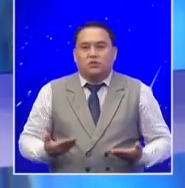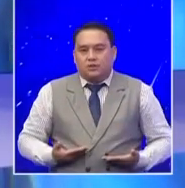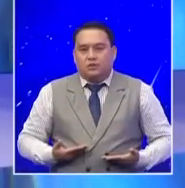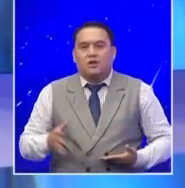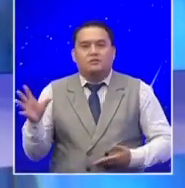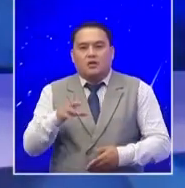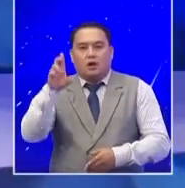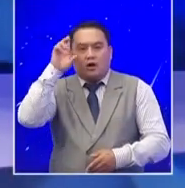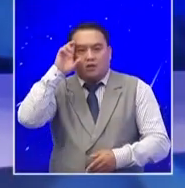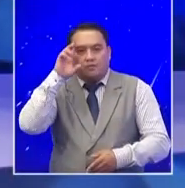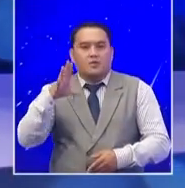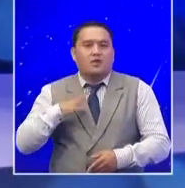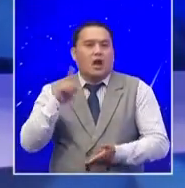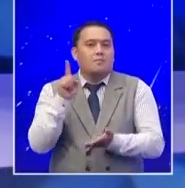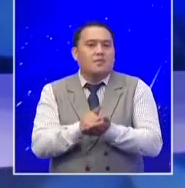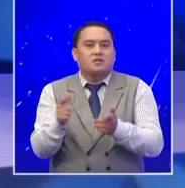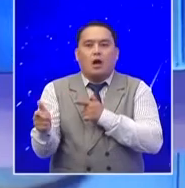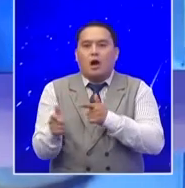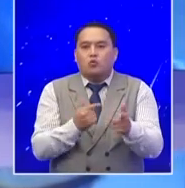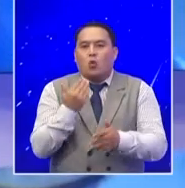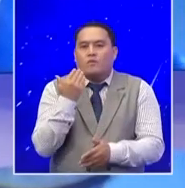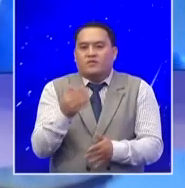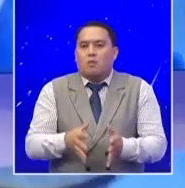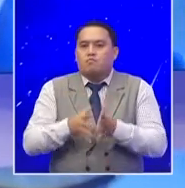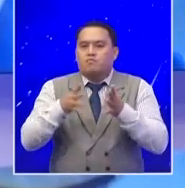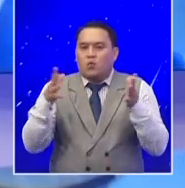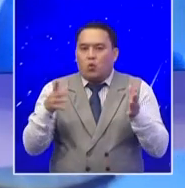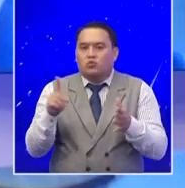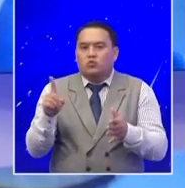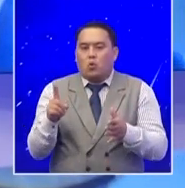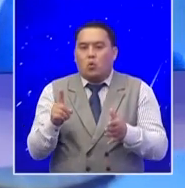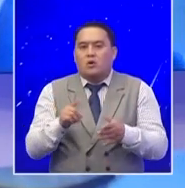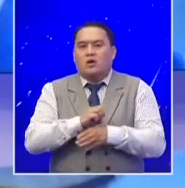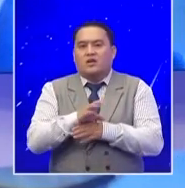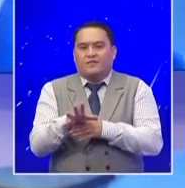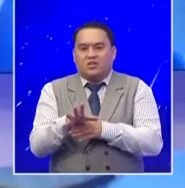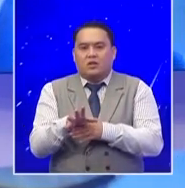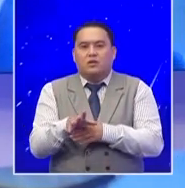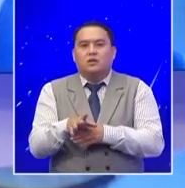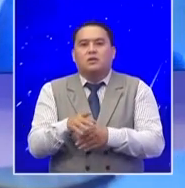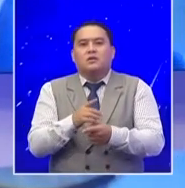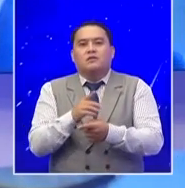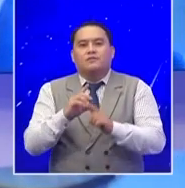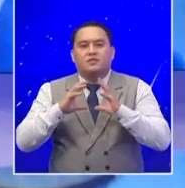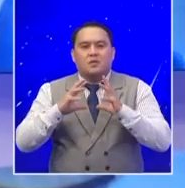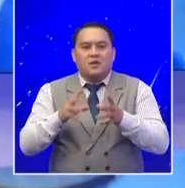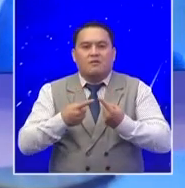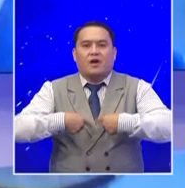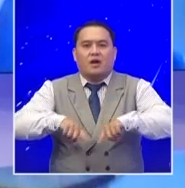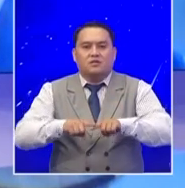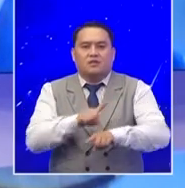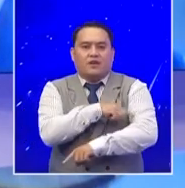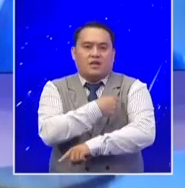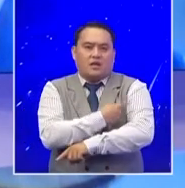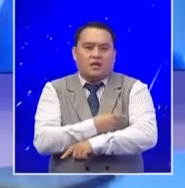все государства должны быть готовы к ним в большей степени, чем при нынешней пандемии коронавируса, заявил глава Всемирной